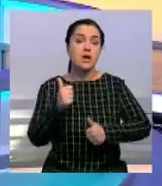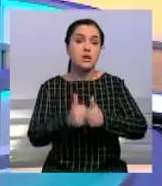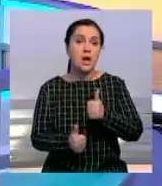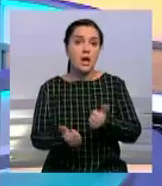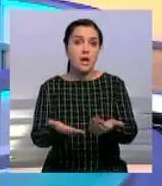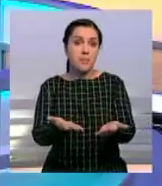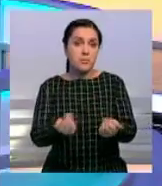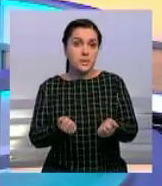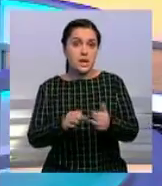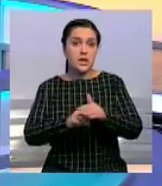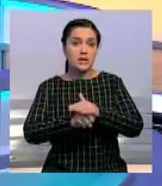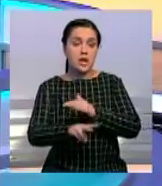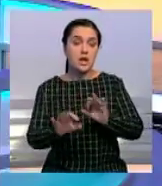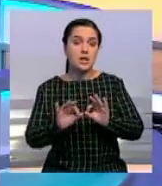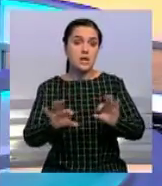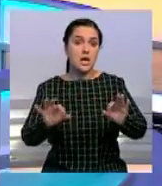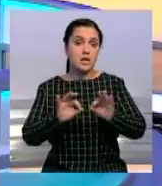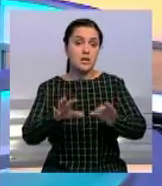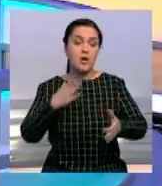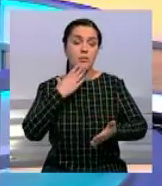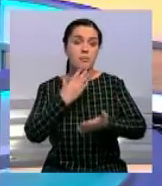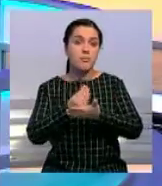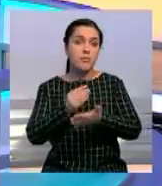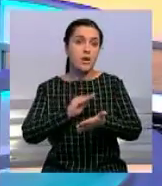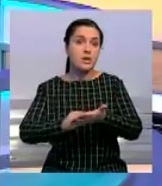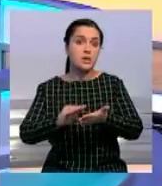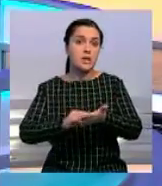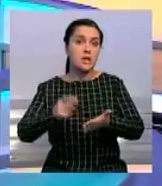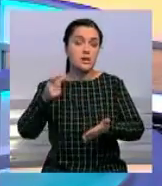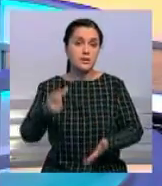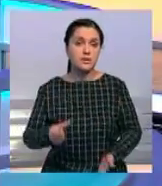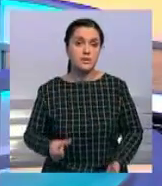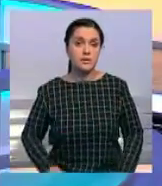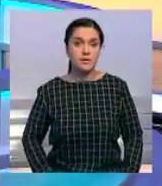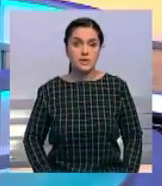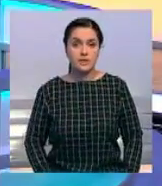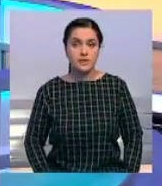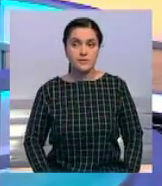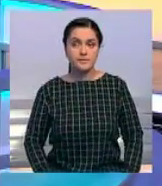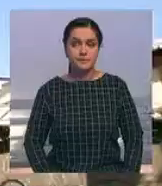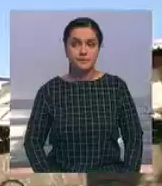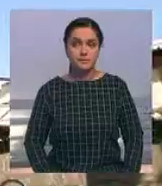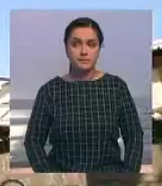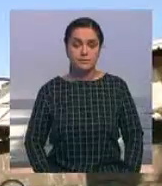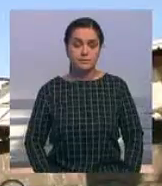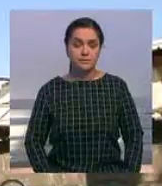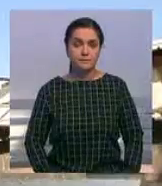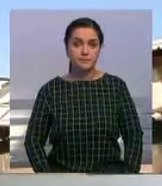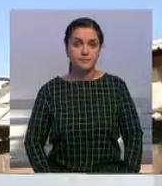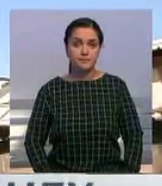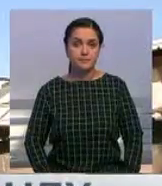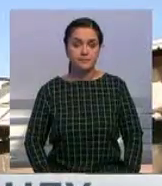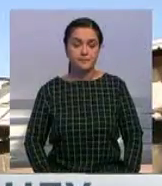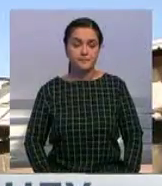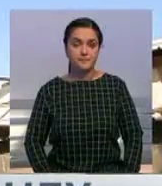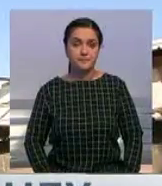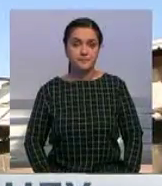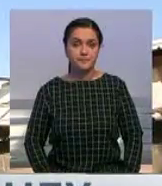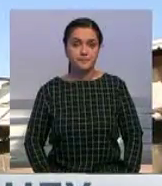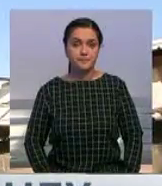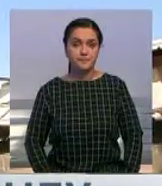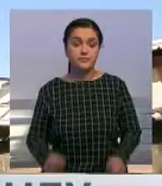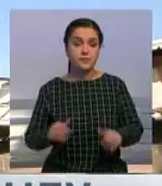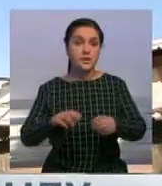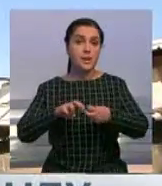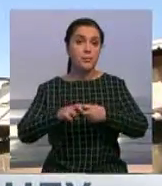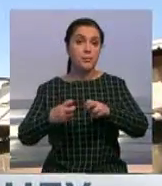за каждого принятого нелегала, рассказывает наш ближневосточный корреспондент Сергей Услендер. На решение этой